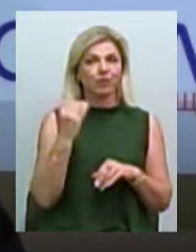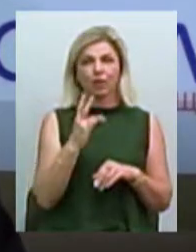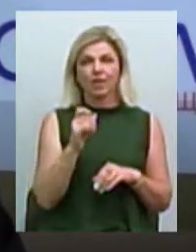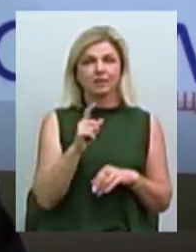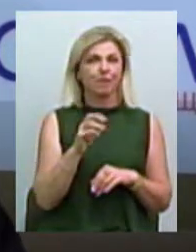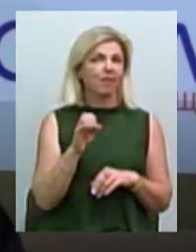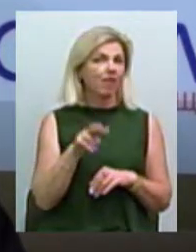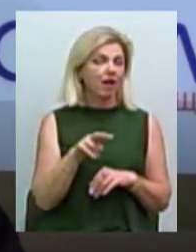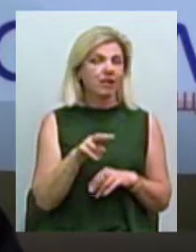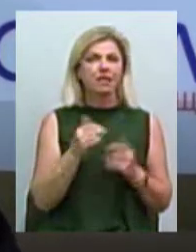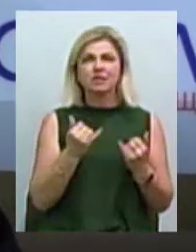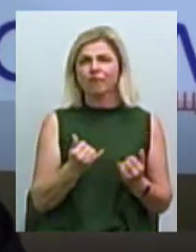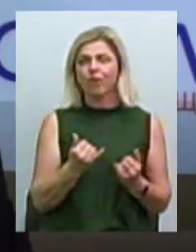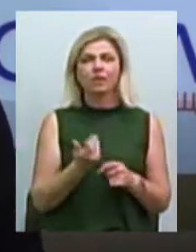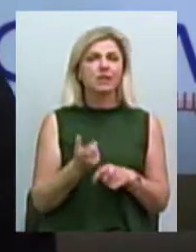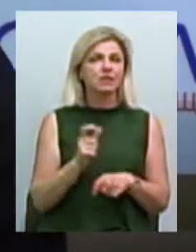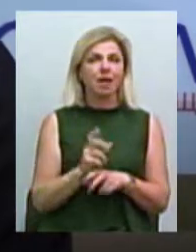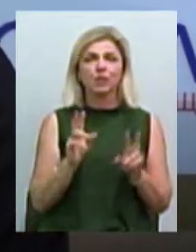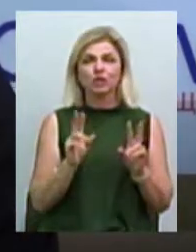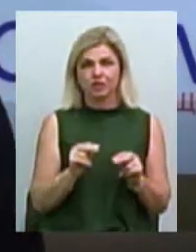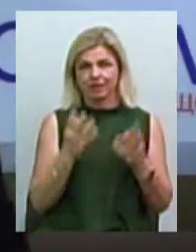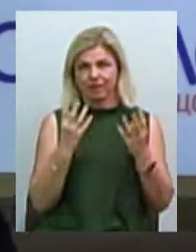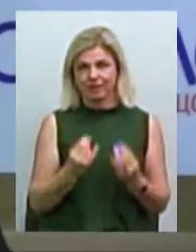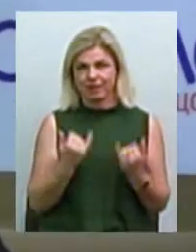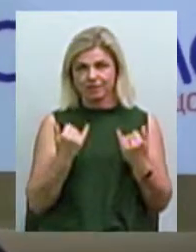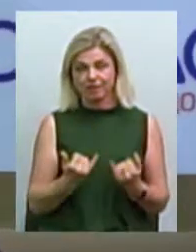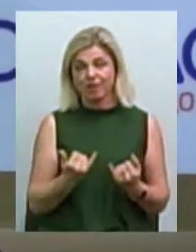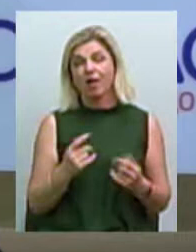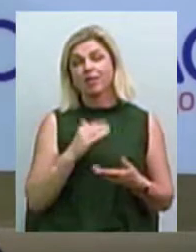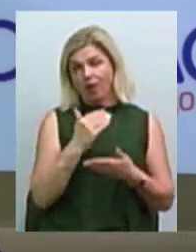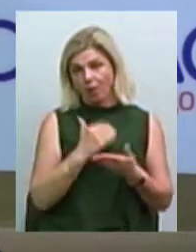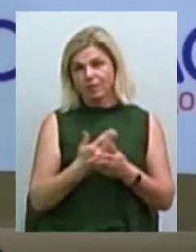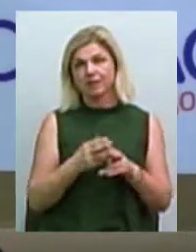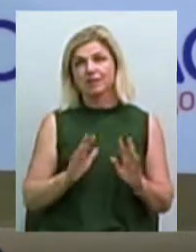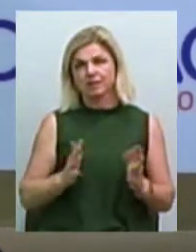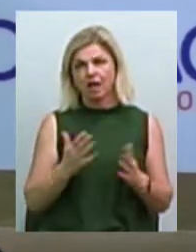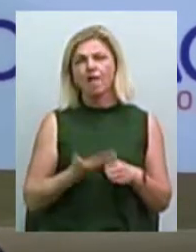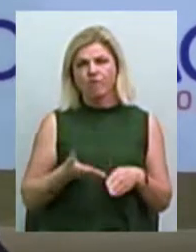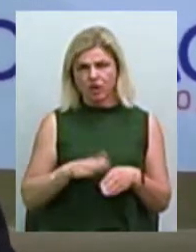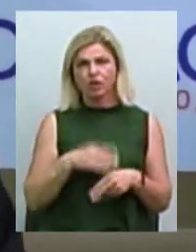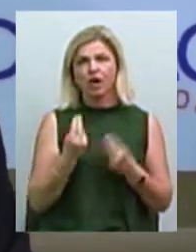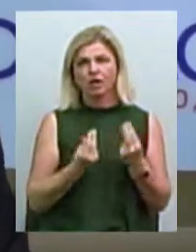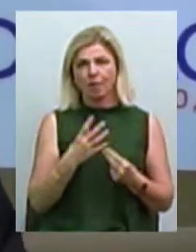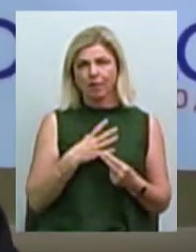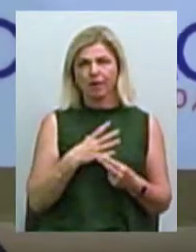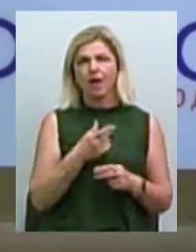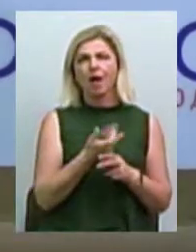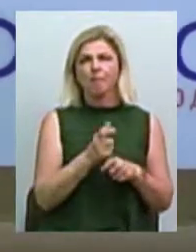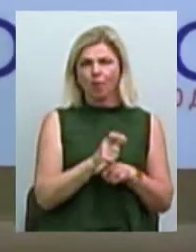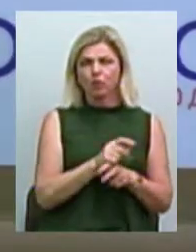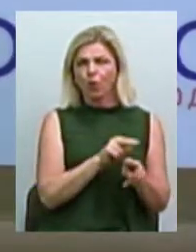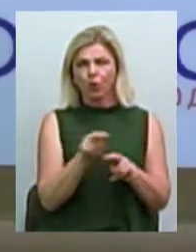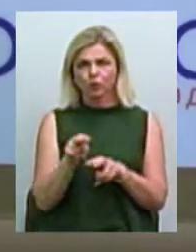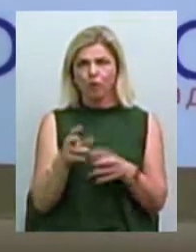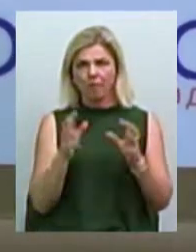Напевно, найщасливіший день сьогодні. Давно не забивав, і нарешті це сталося. Важка гра була, вони більше десь контролювали м'яч. Але